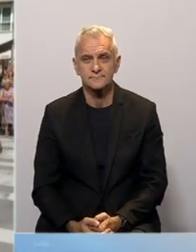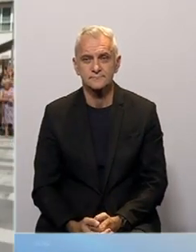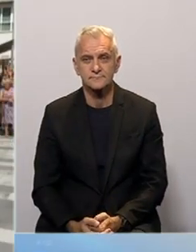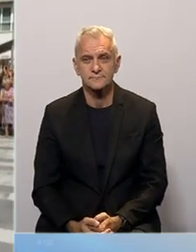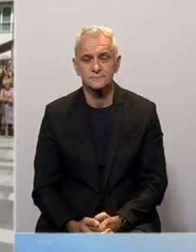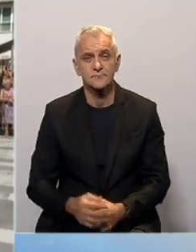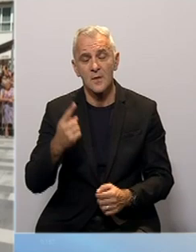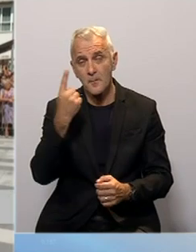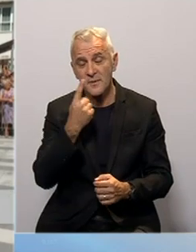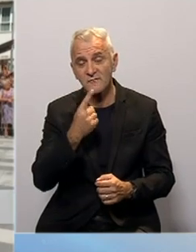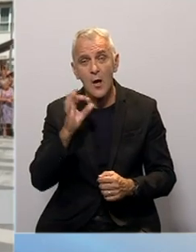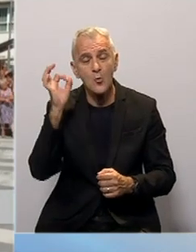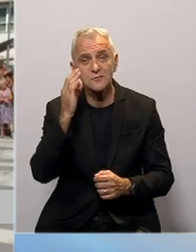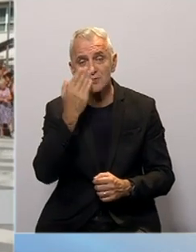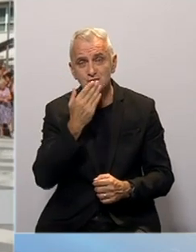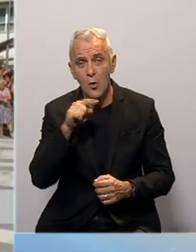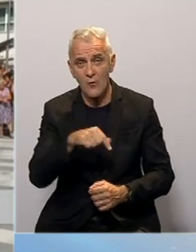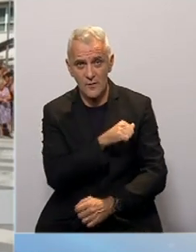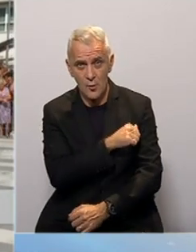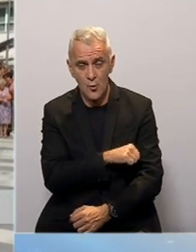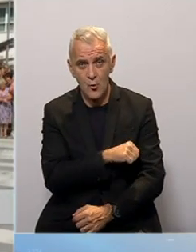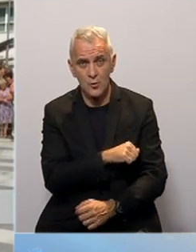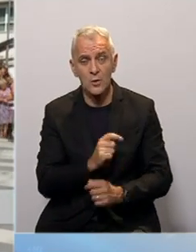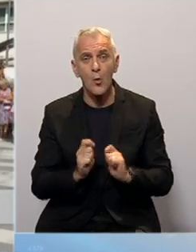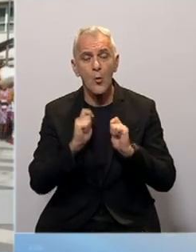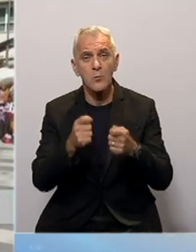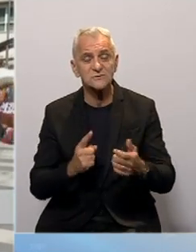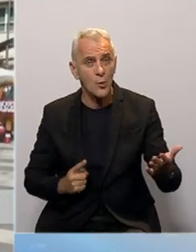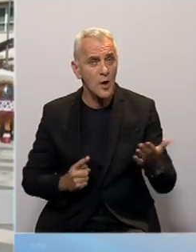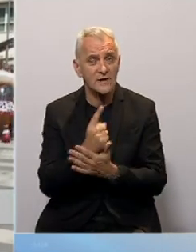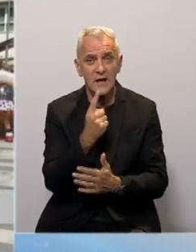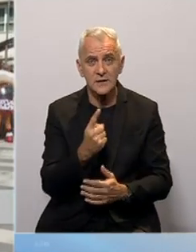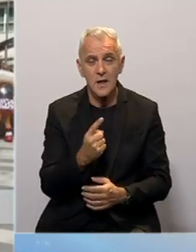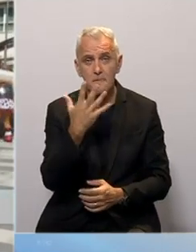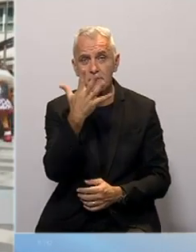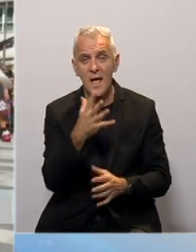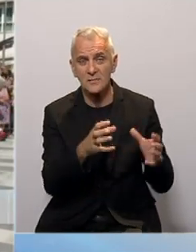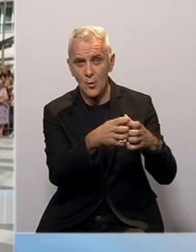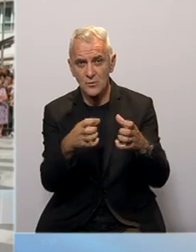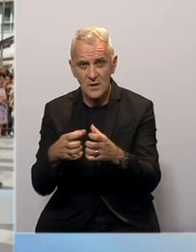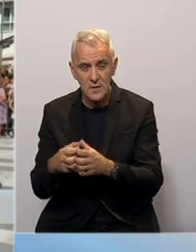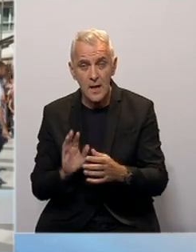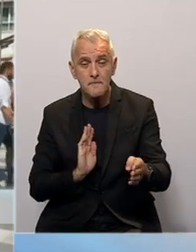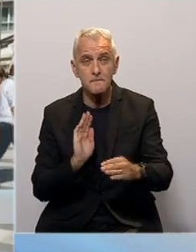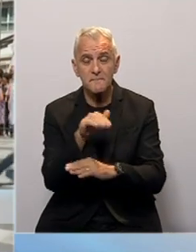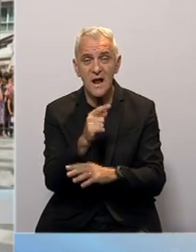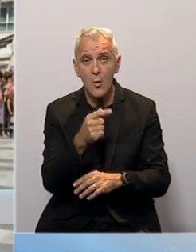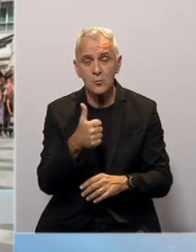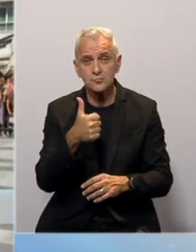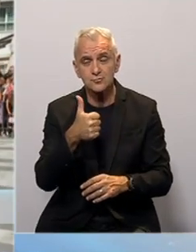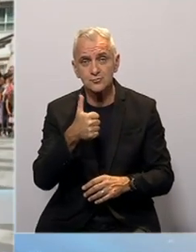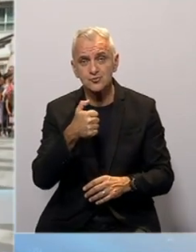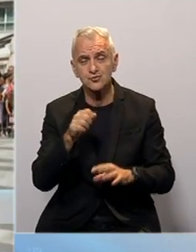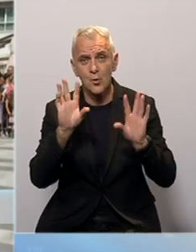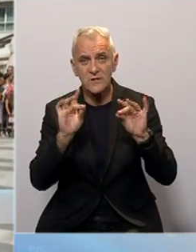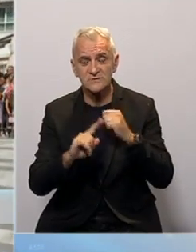U prvoj osnovnoj školi je ove školske godine upisano rekordnih 5 odjeljenja, preko